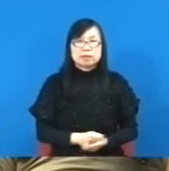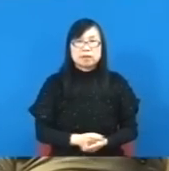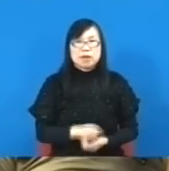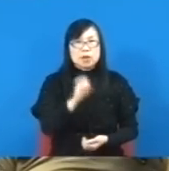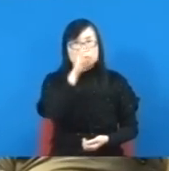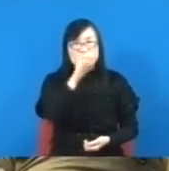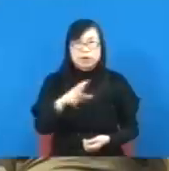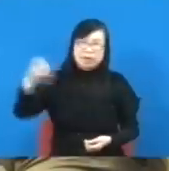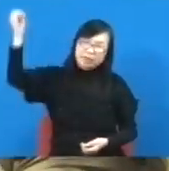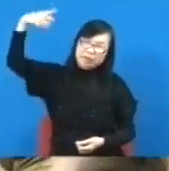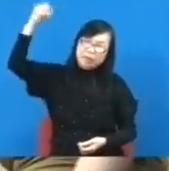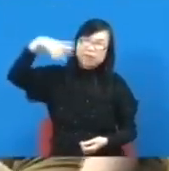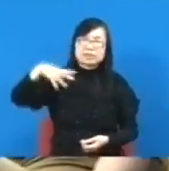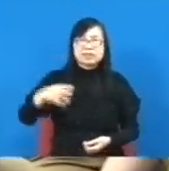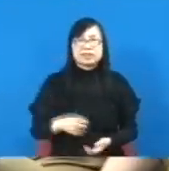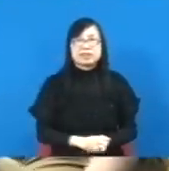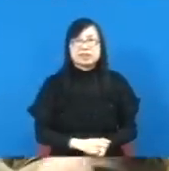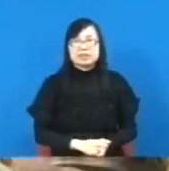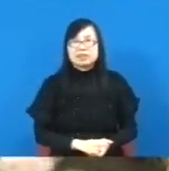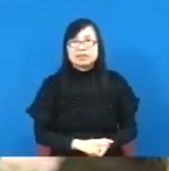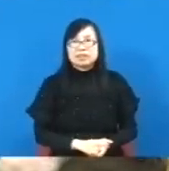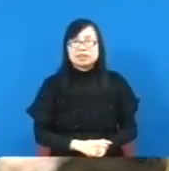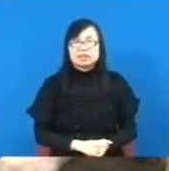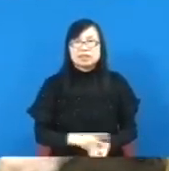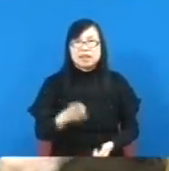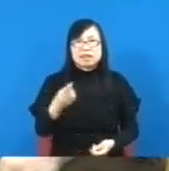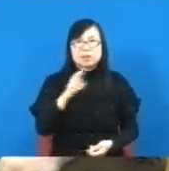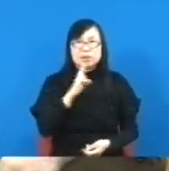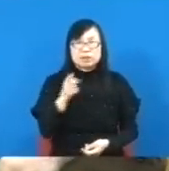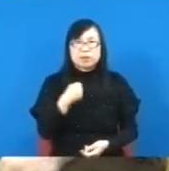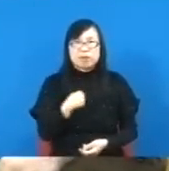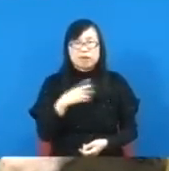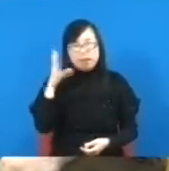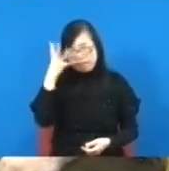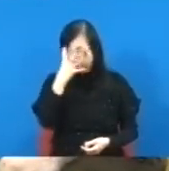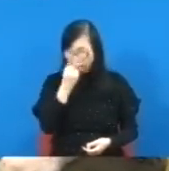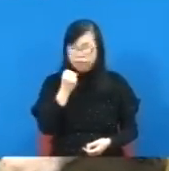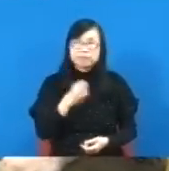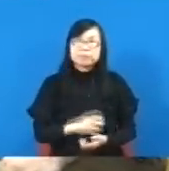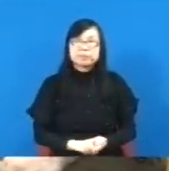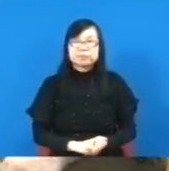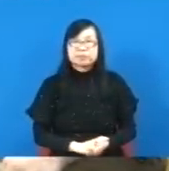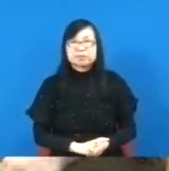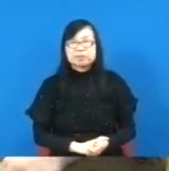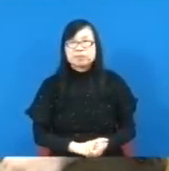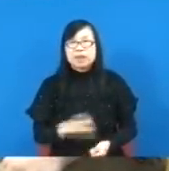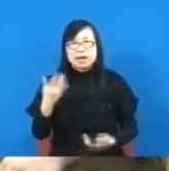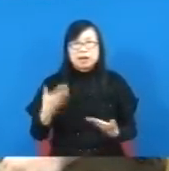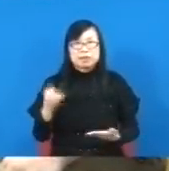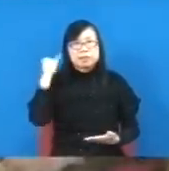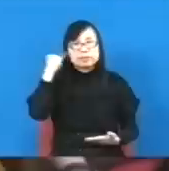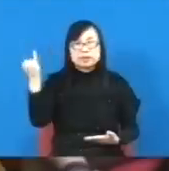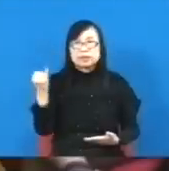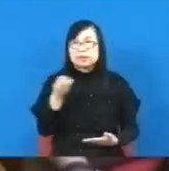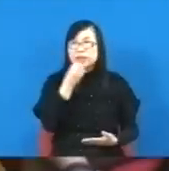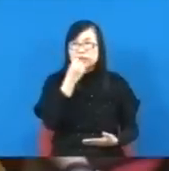咗㗎啦，啊你講咗㗎啦，嗰盞燈係會令我瞓覺嘅。 咁但係你譬如話香，我唔知啦。我香譬如香